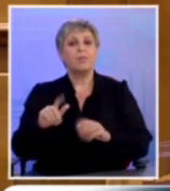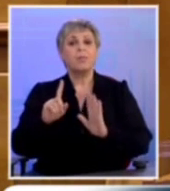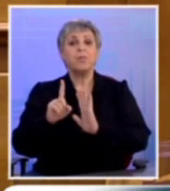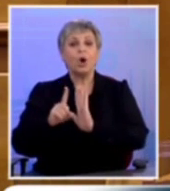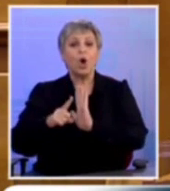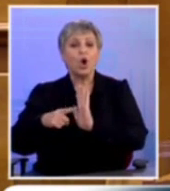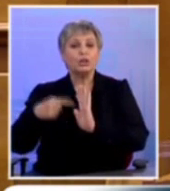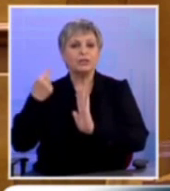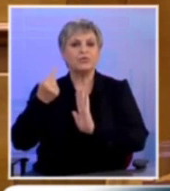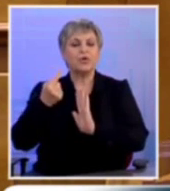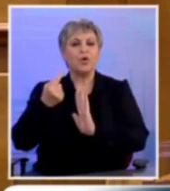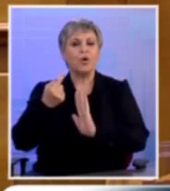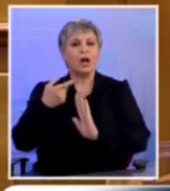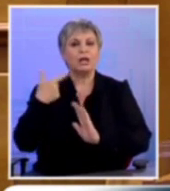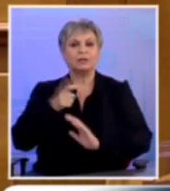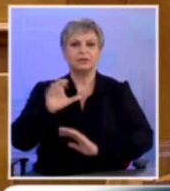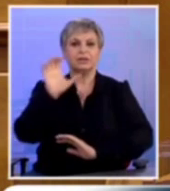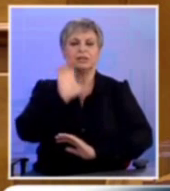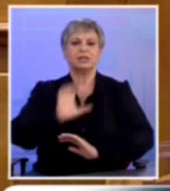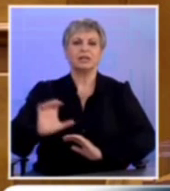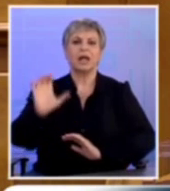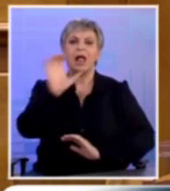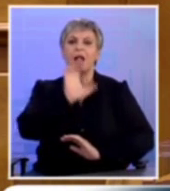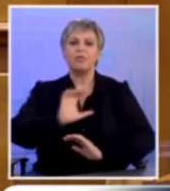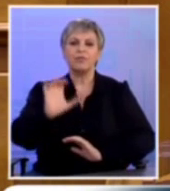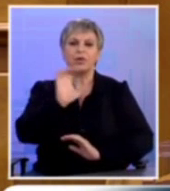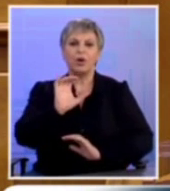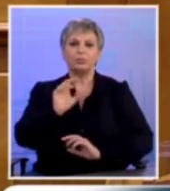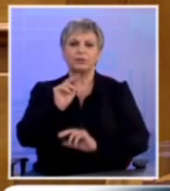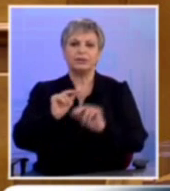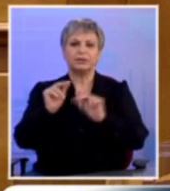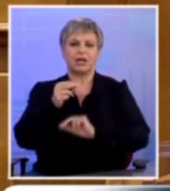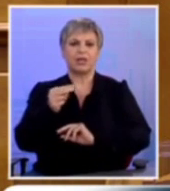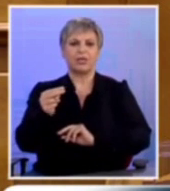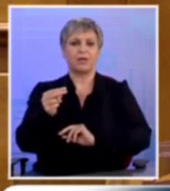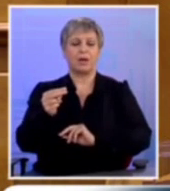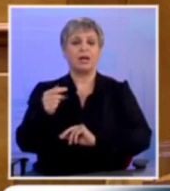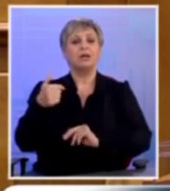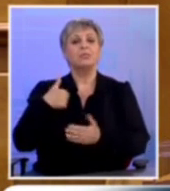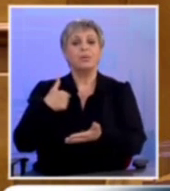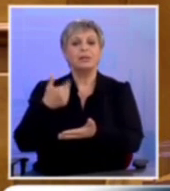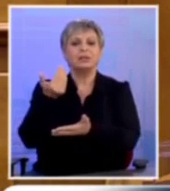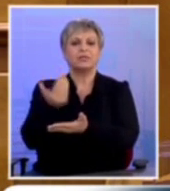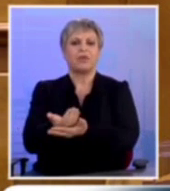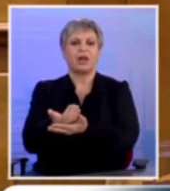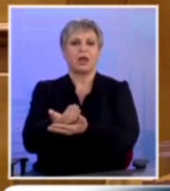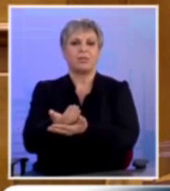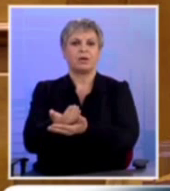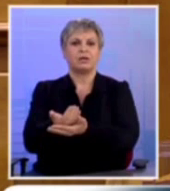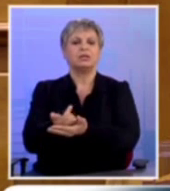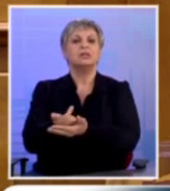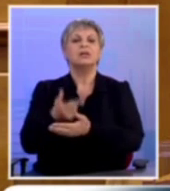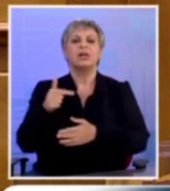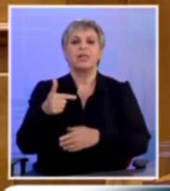φορά τέθηκε σε ευρωπαϊκό επίπεδο από μια μικρή χώρα και δεν έκλεισε αυτό το ρήγμα το θέμα της